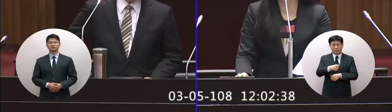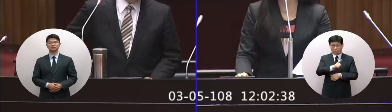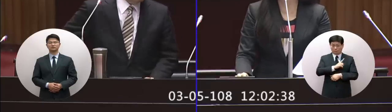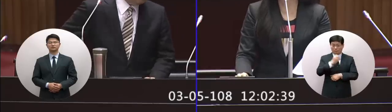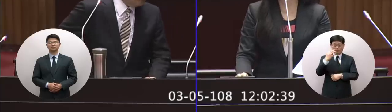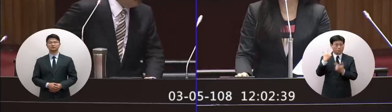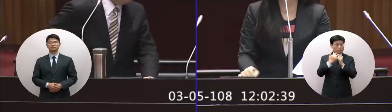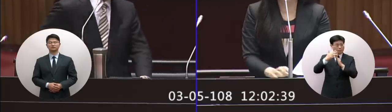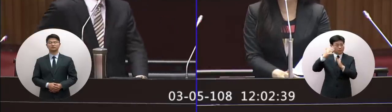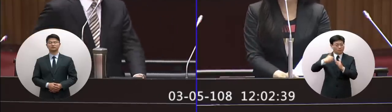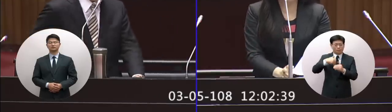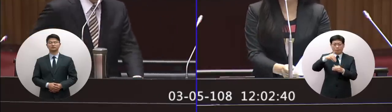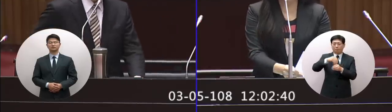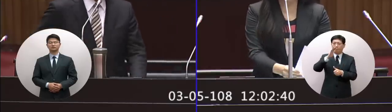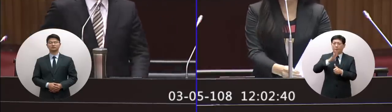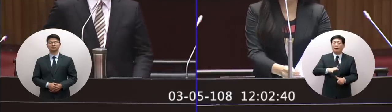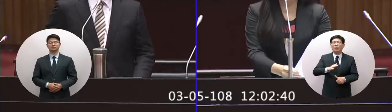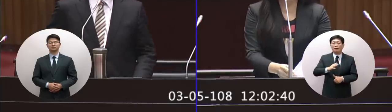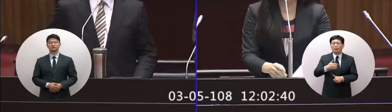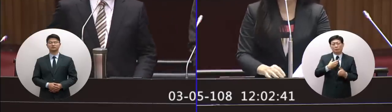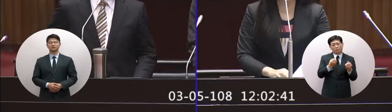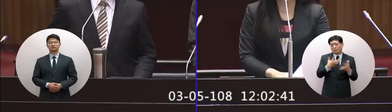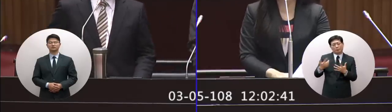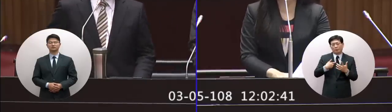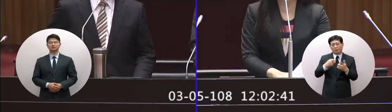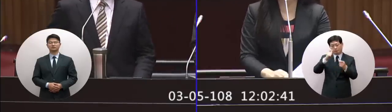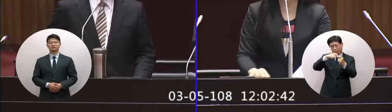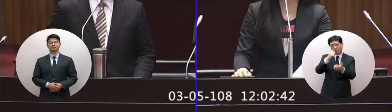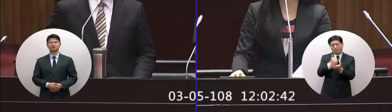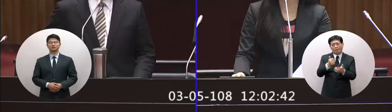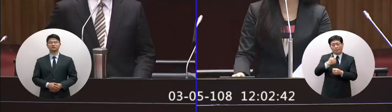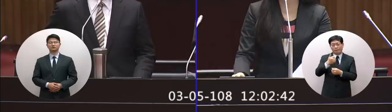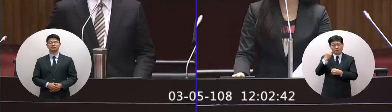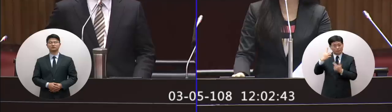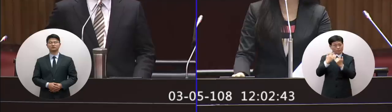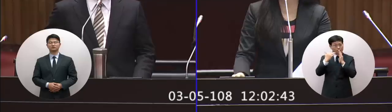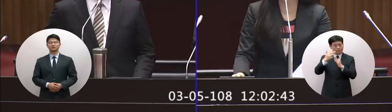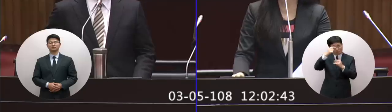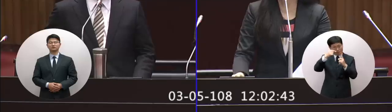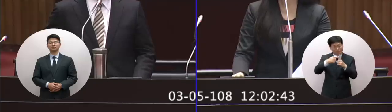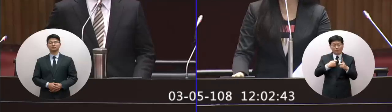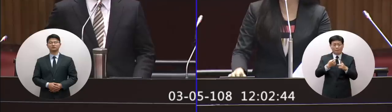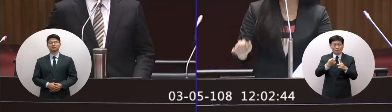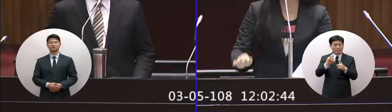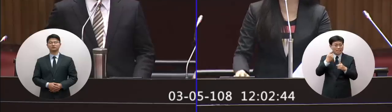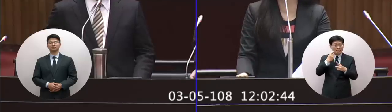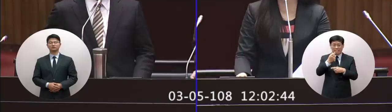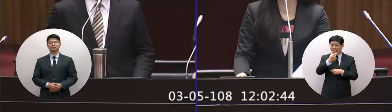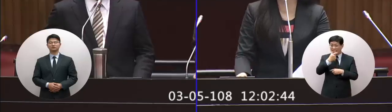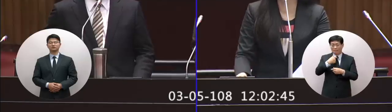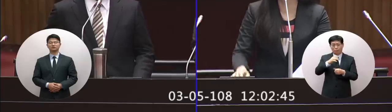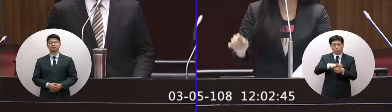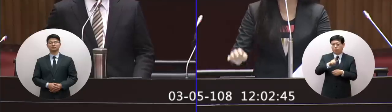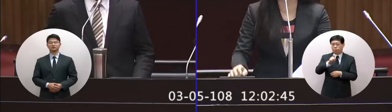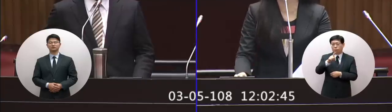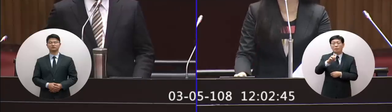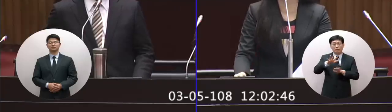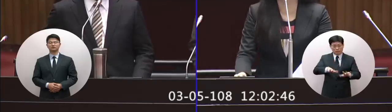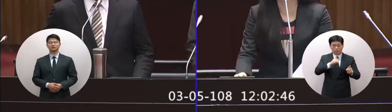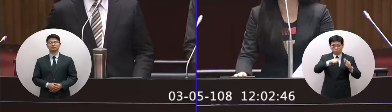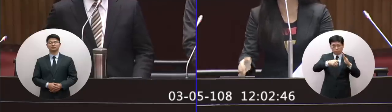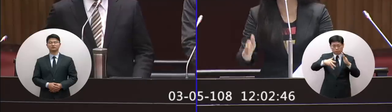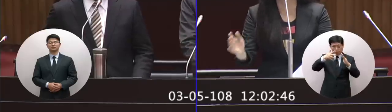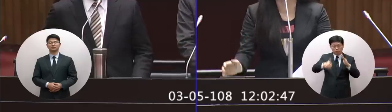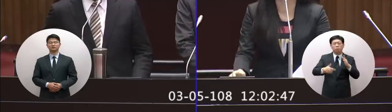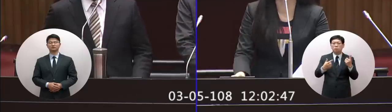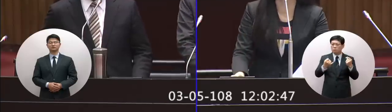您新北市长没有当选，没有办法完成这个新北市老人假牙补助的这个政见，但是您现在是院长，我相信你在这个